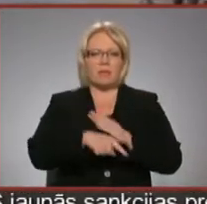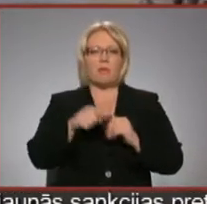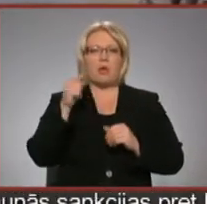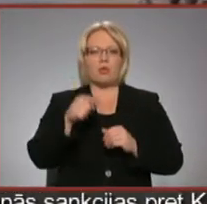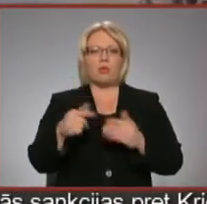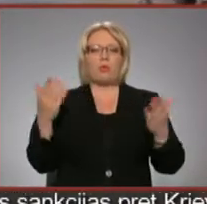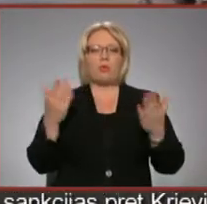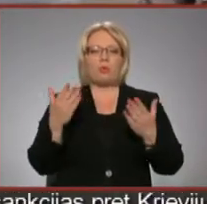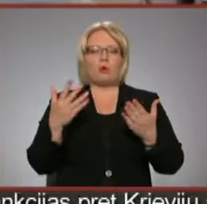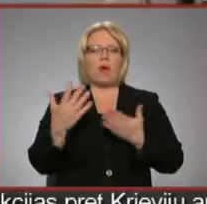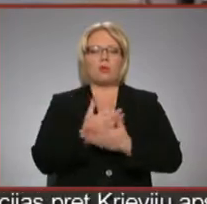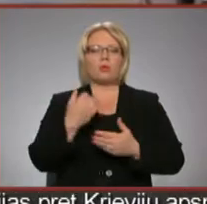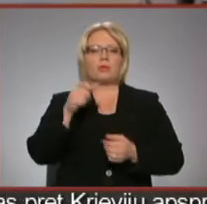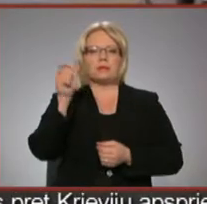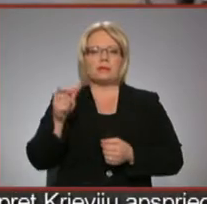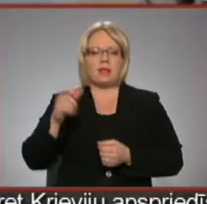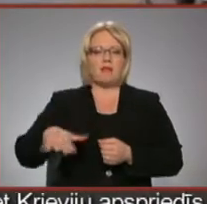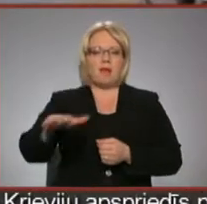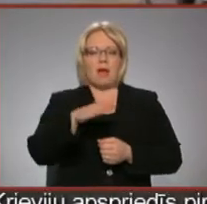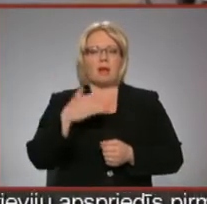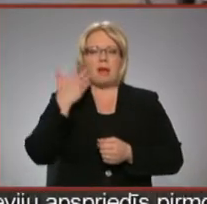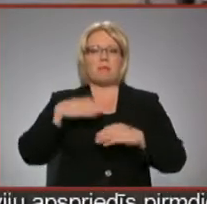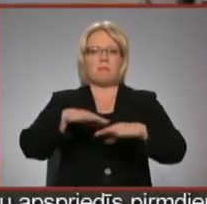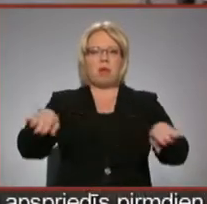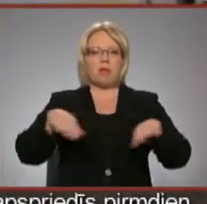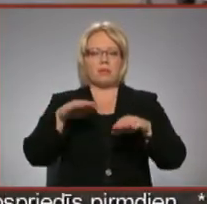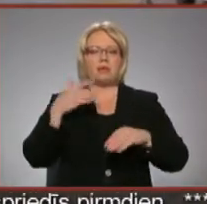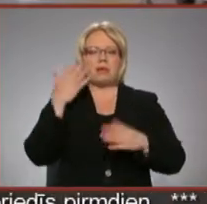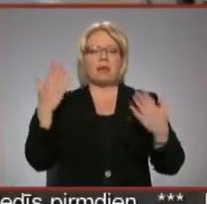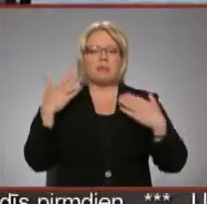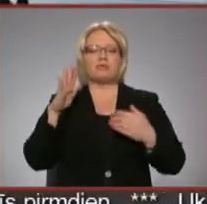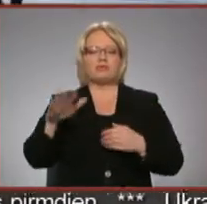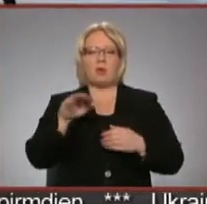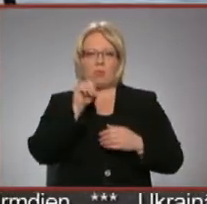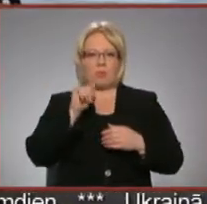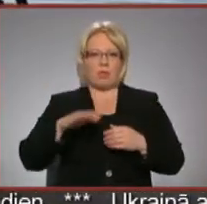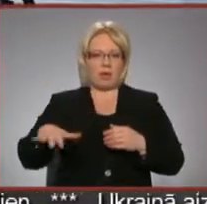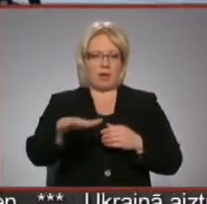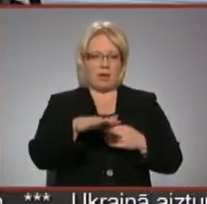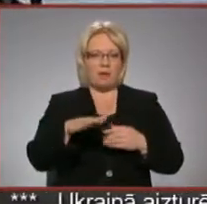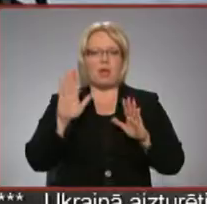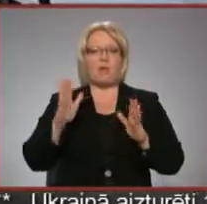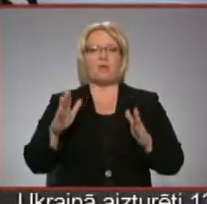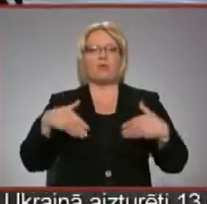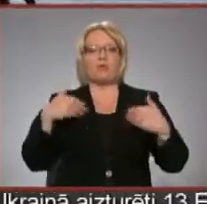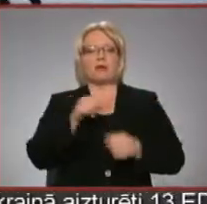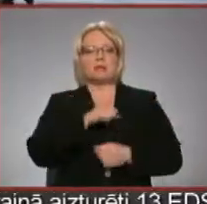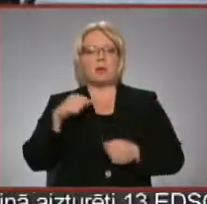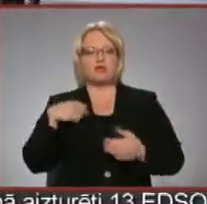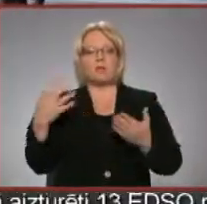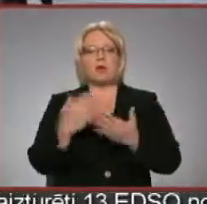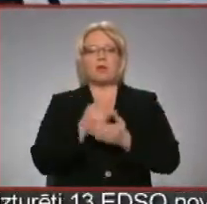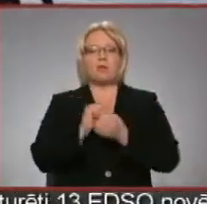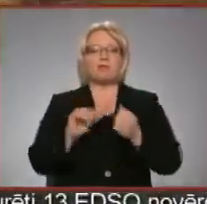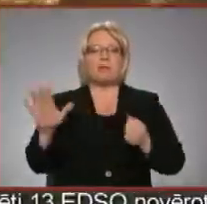kur atrodas cilvēki, jā, tad, kad viņi peldās, tad, kad viņi atpušās pie ūdeņiem. Lai būtu prieks pašiem un iegūmas